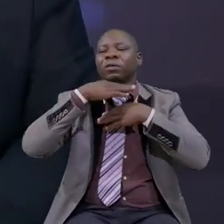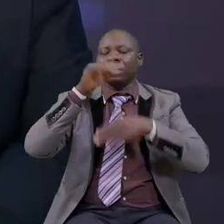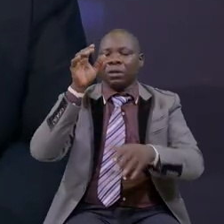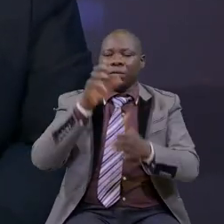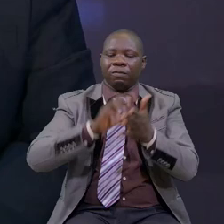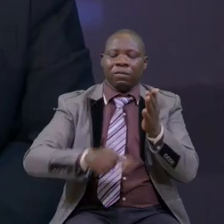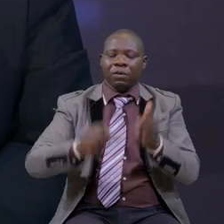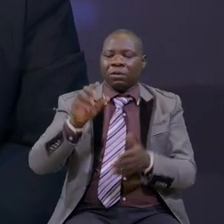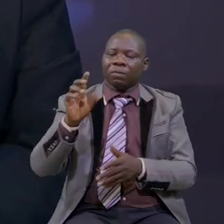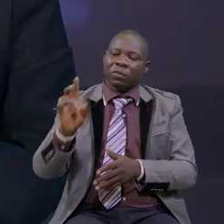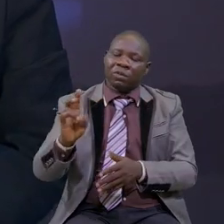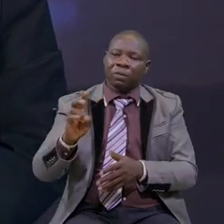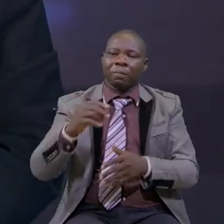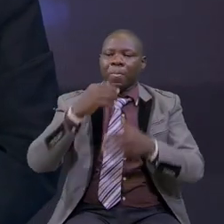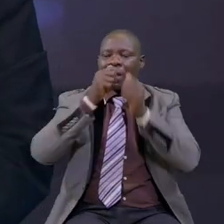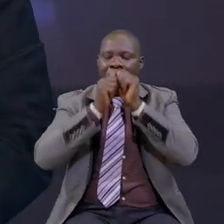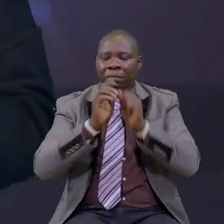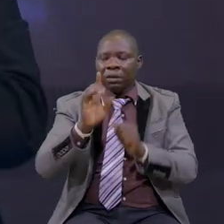Verset 7.